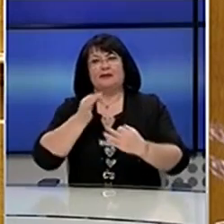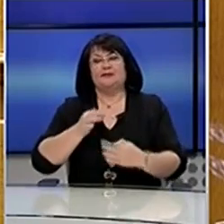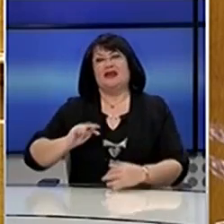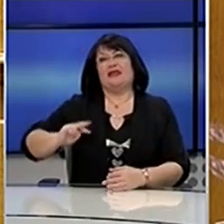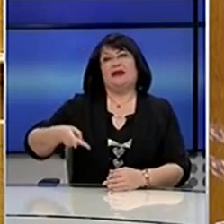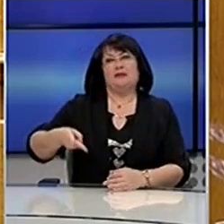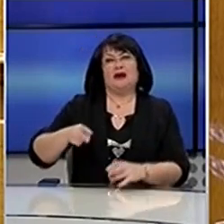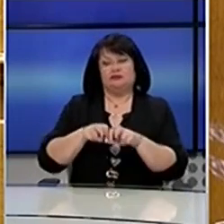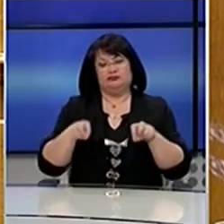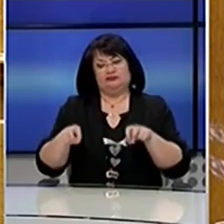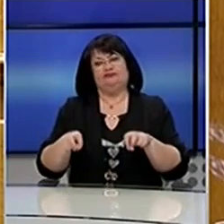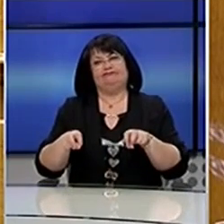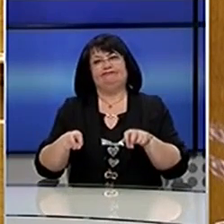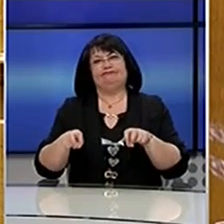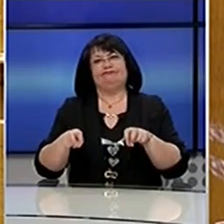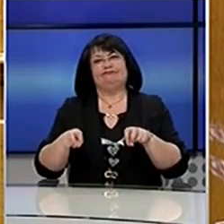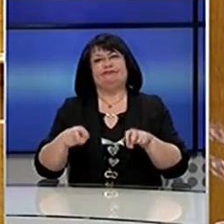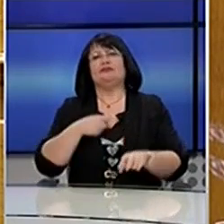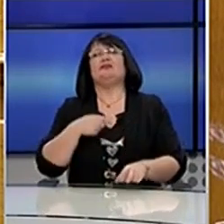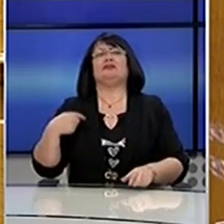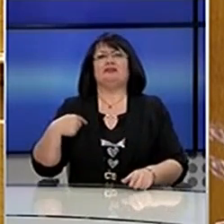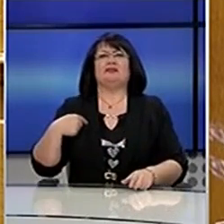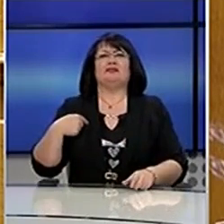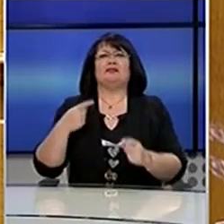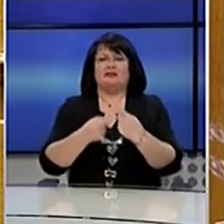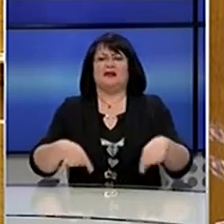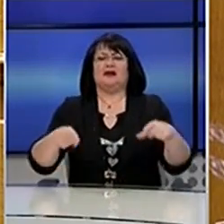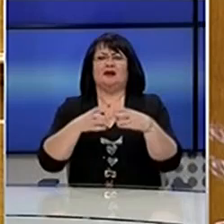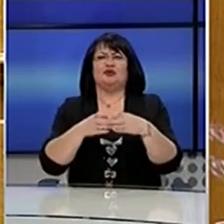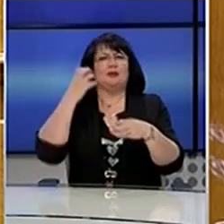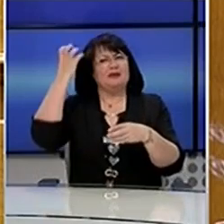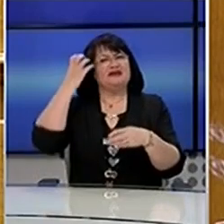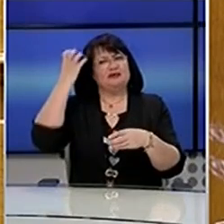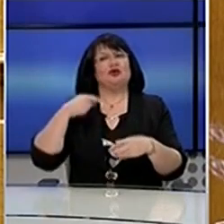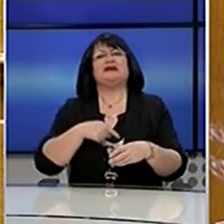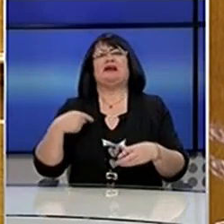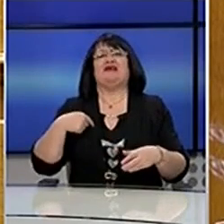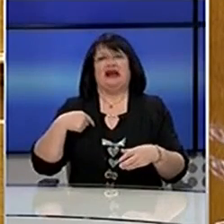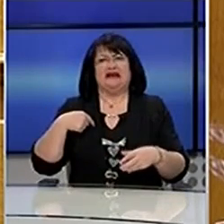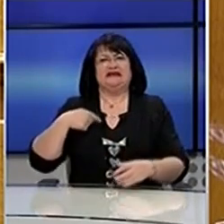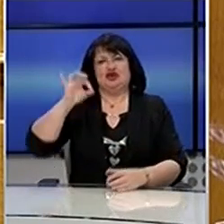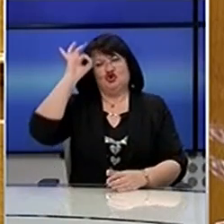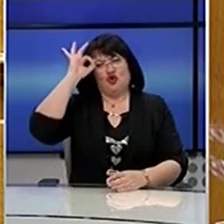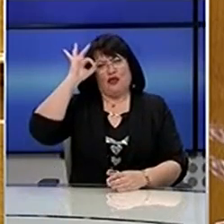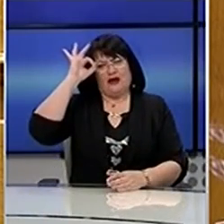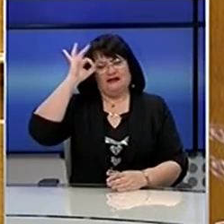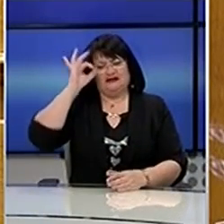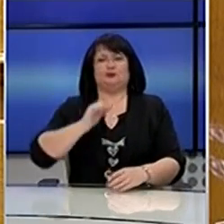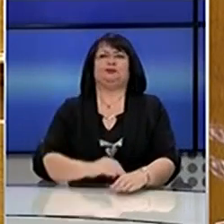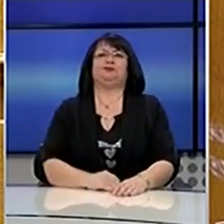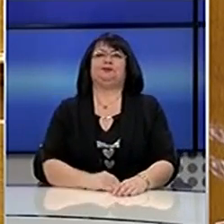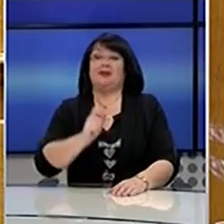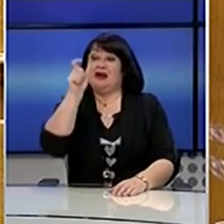μου τον επικεφαλής της Εθνικής Επιστημονικής Επιτροπής, τον καθηγητή τον κύριο Σιόδρα. Ο κύριος Σιόδρας